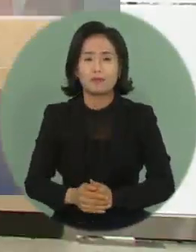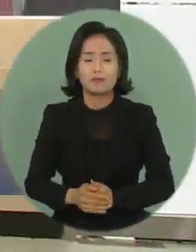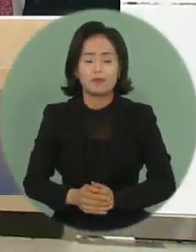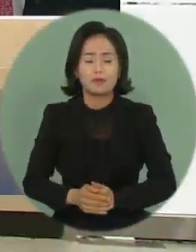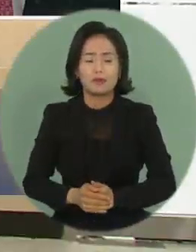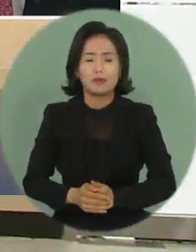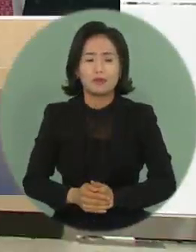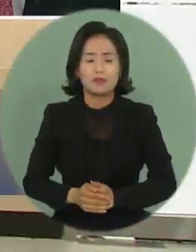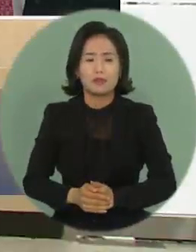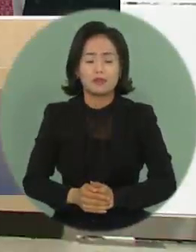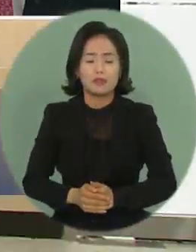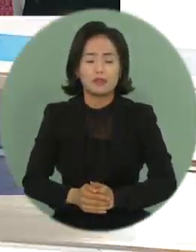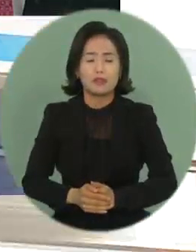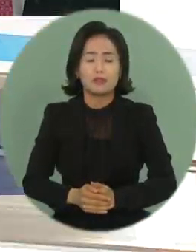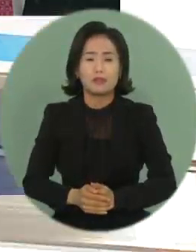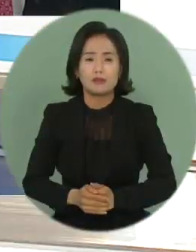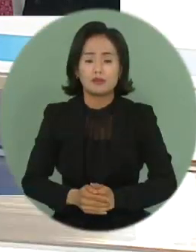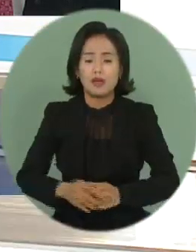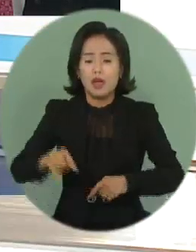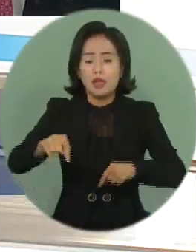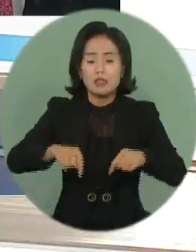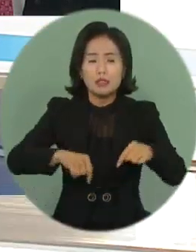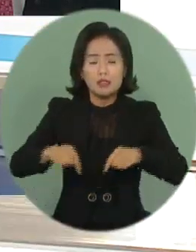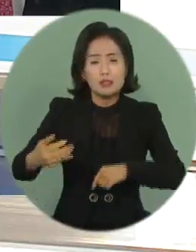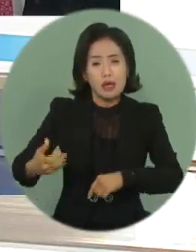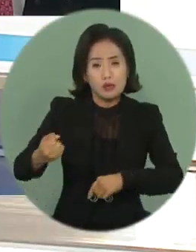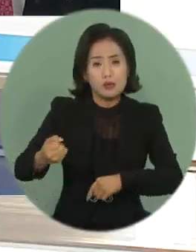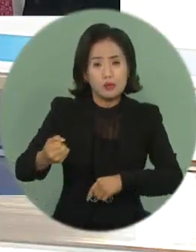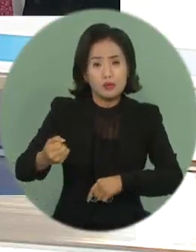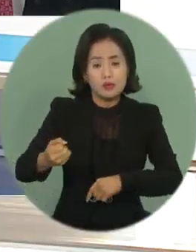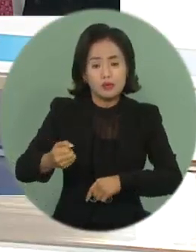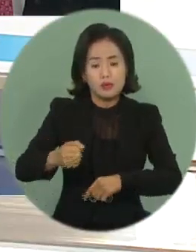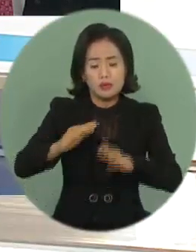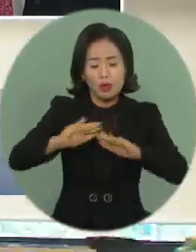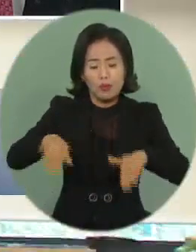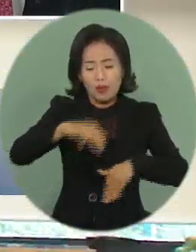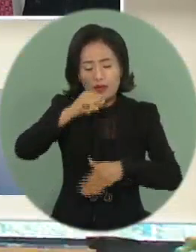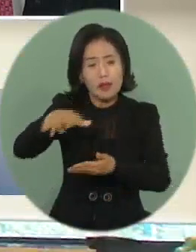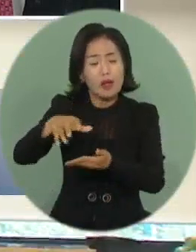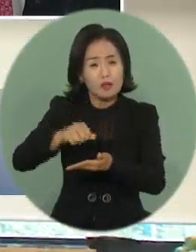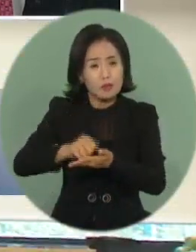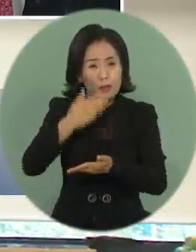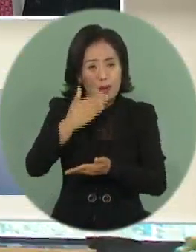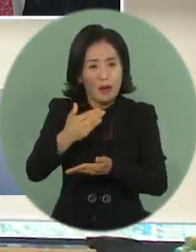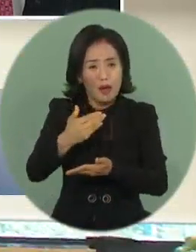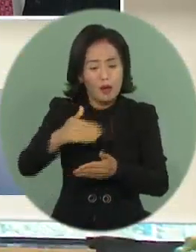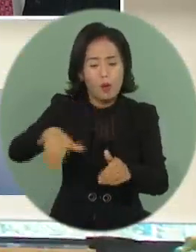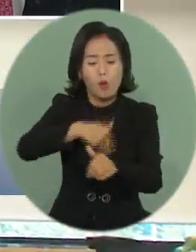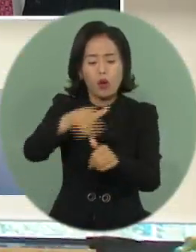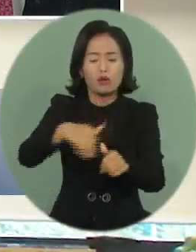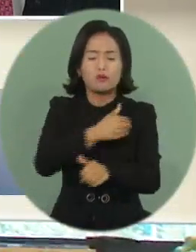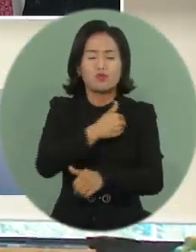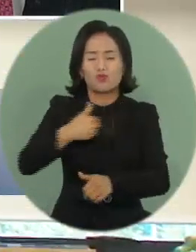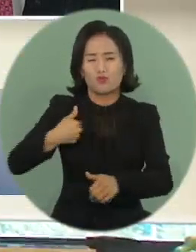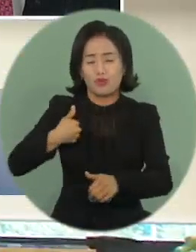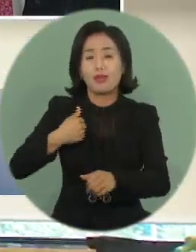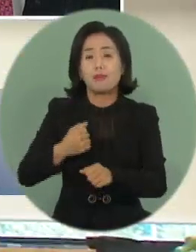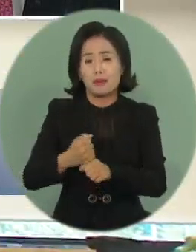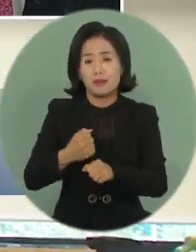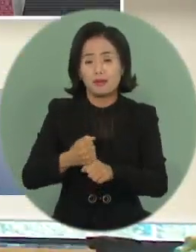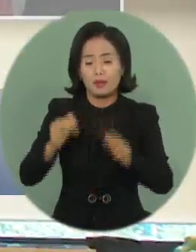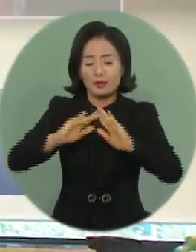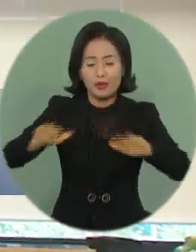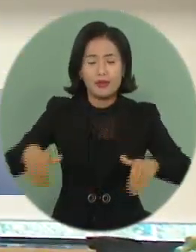집권 여당으로서 전남의 예산 확보라든지 소통할 수 있는 그런 여건들을 충분히 조성을 좀 해서